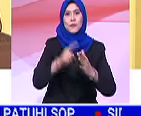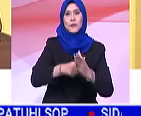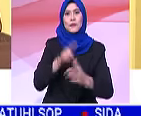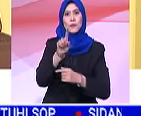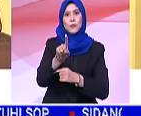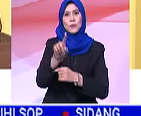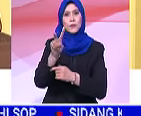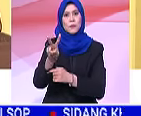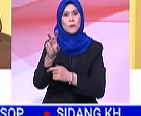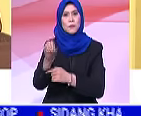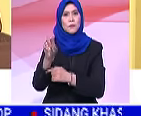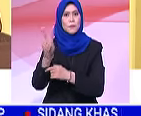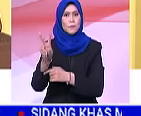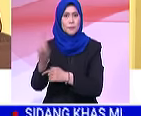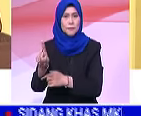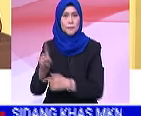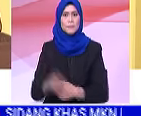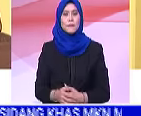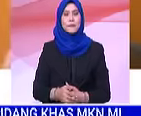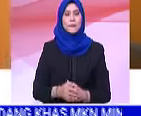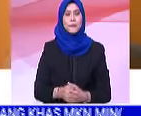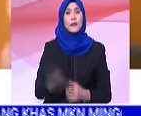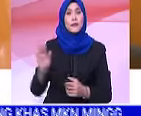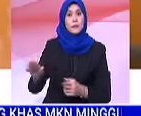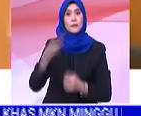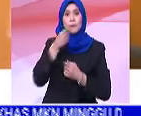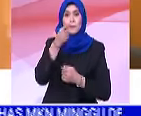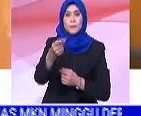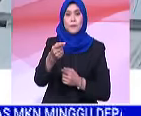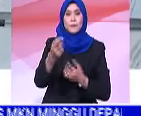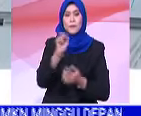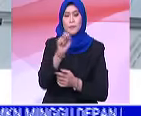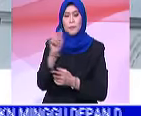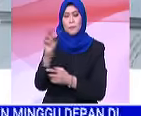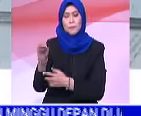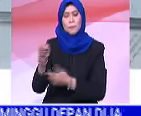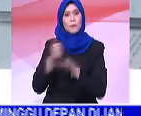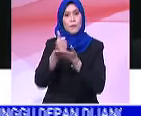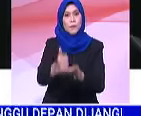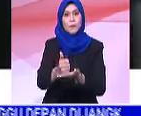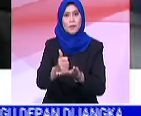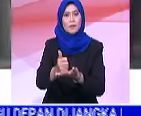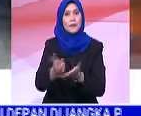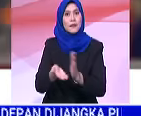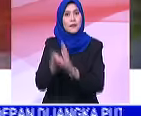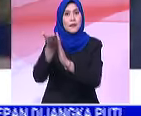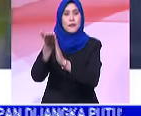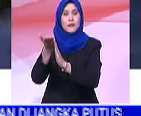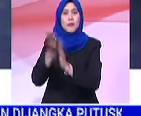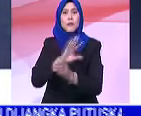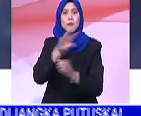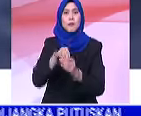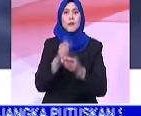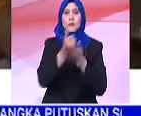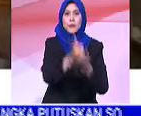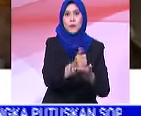Januari 2021. Jelas beliau, 5 skim bantuan kewangan persekutuan telah dinaikkan, membabitkan